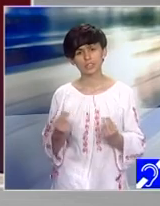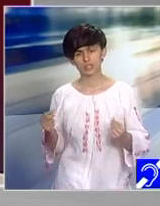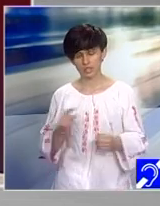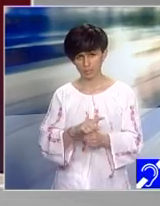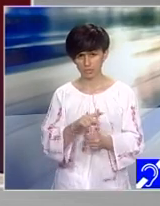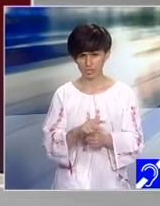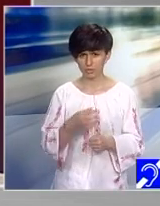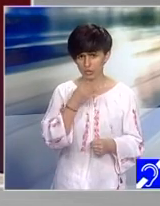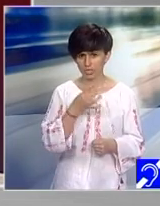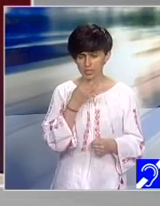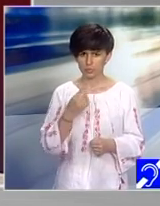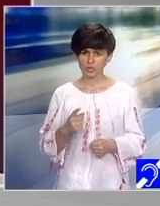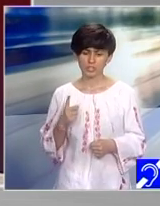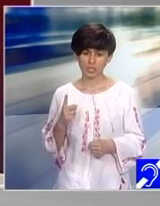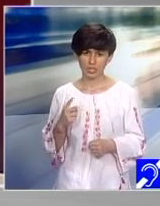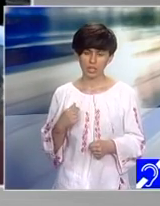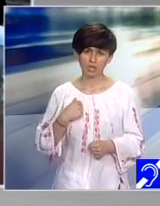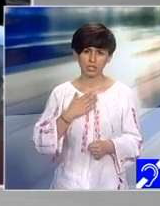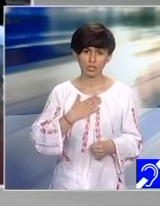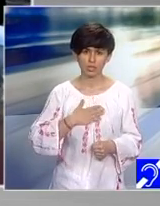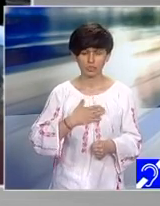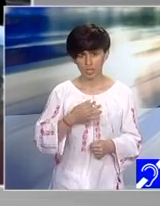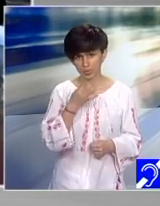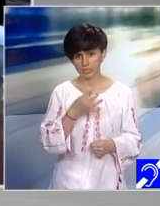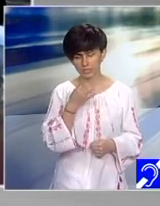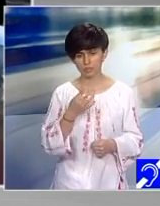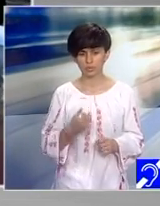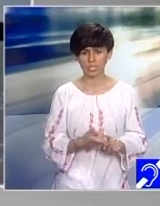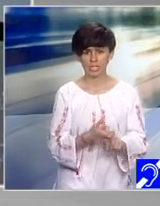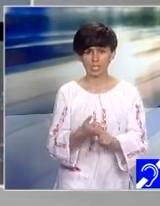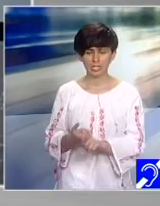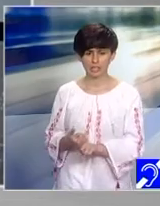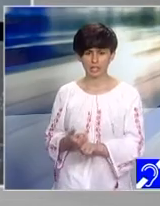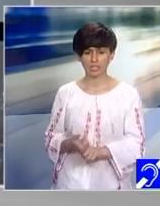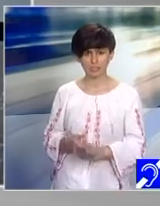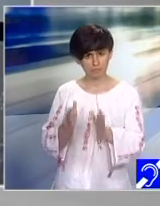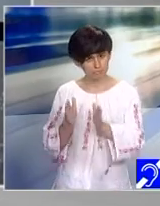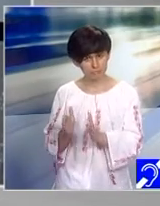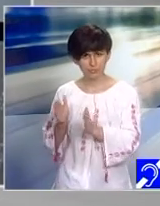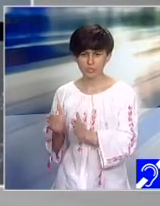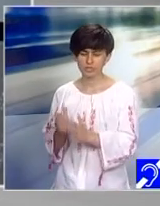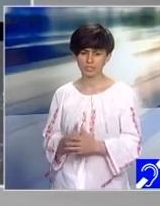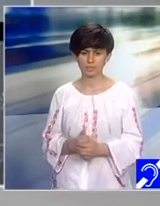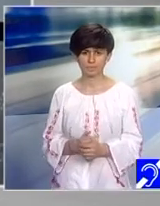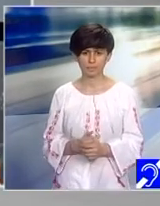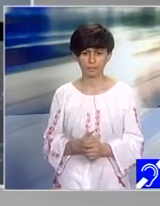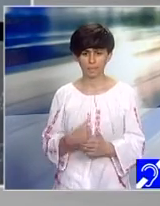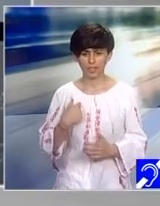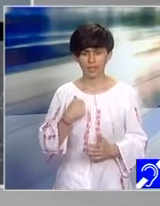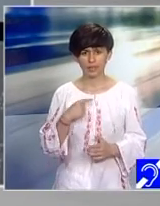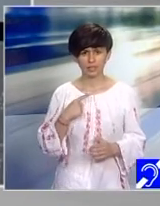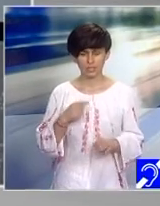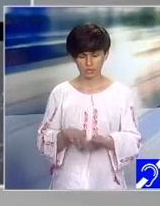În primul rând vreau să fac câteva precizări legate de poziționare. Deci, cu domnul Bădescu suntem colegi, nu